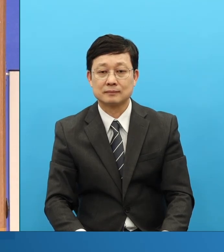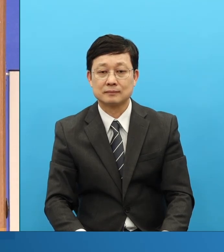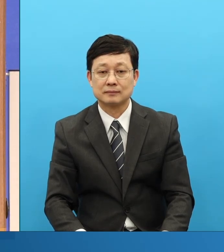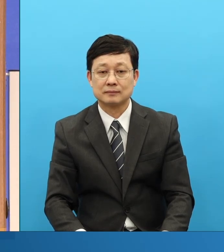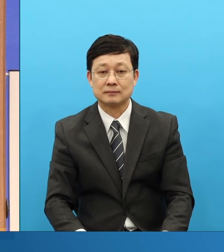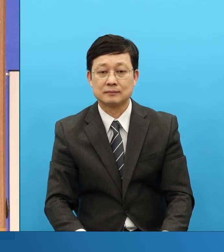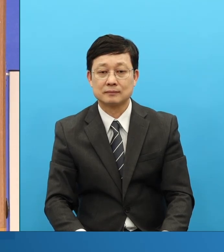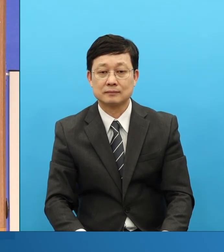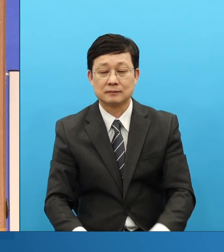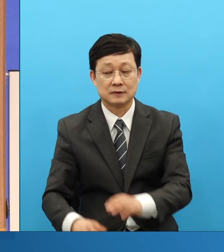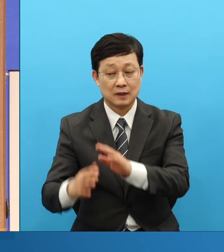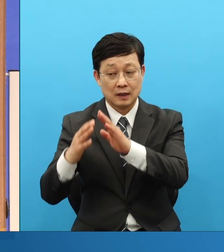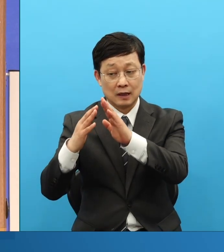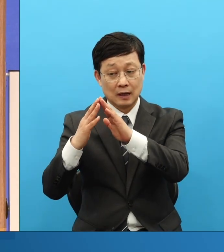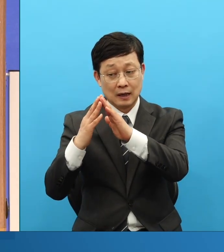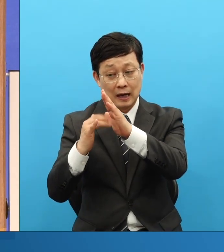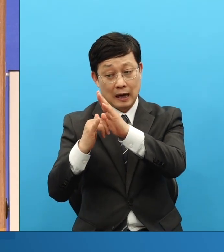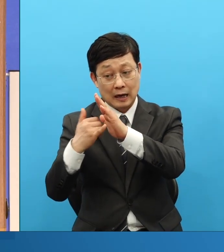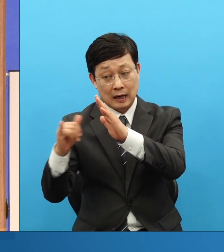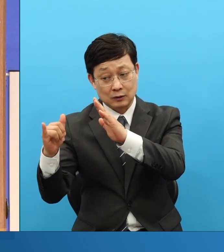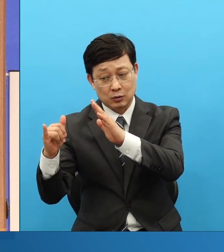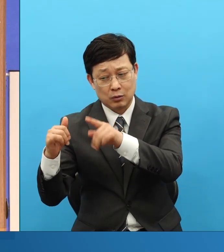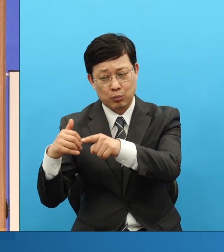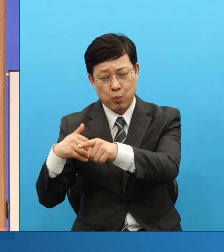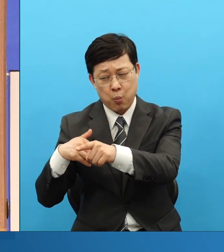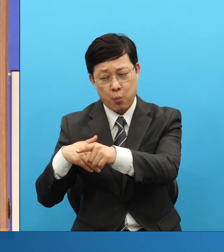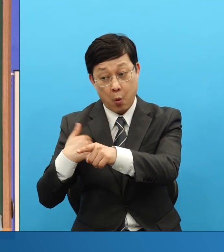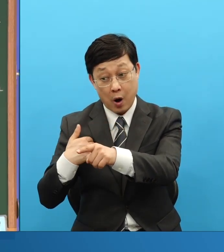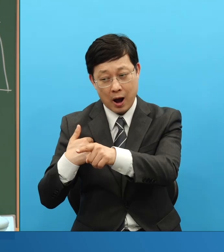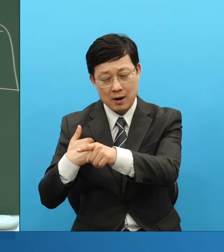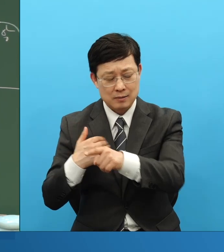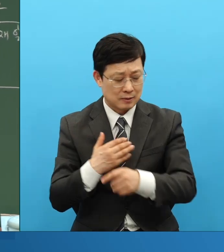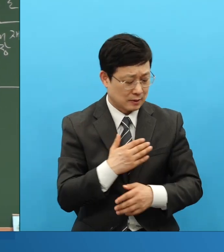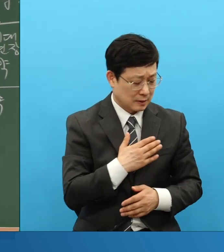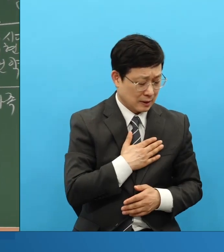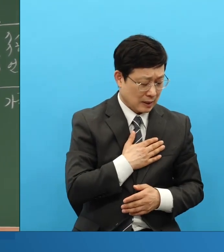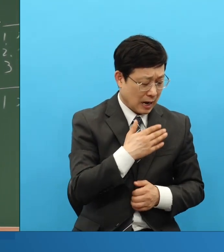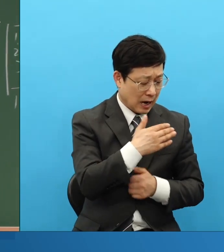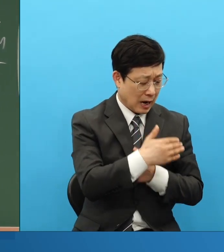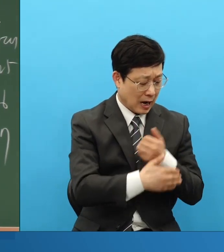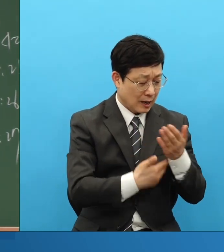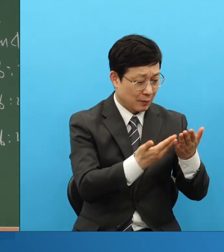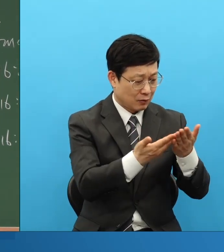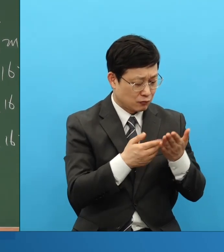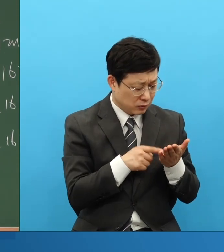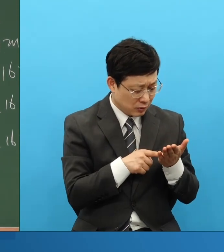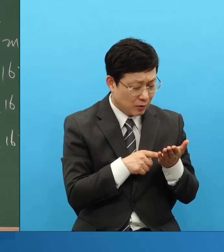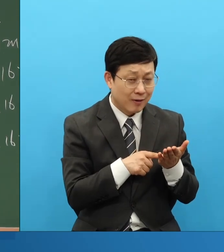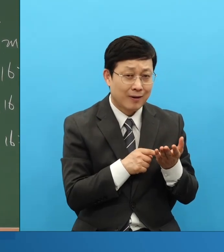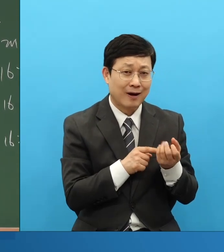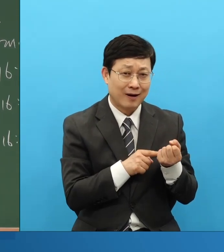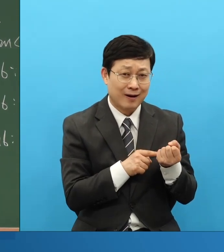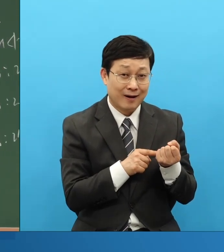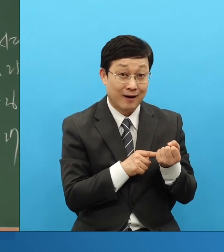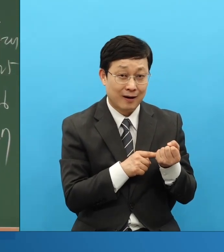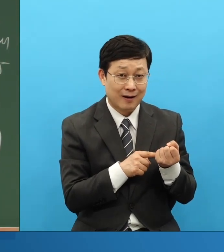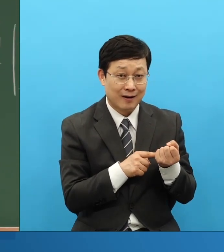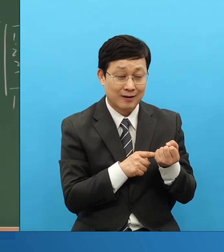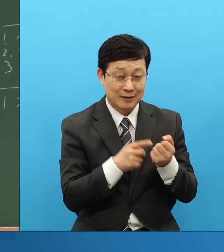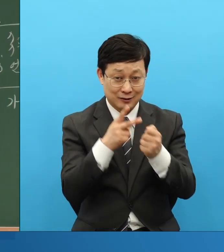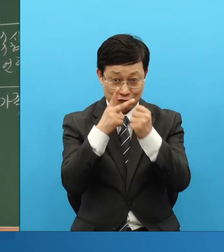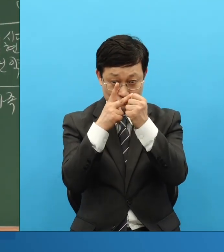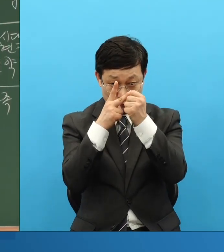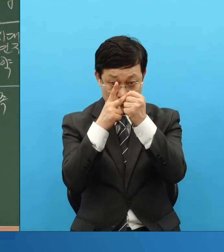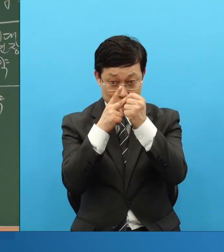가족들도 모르는 걸 줘요. that God will give you what not even your family knows. 항상 그렇습니다. It's always 두 been that way. 번째입니다. And number 2,